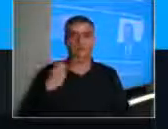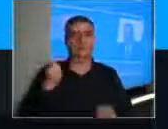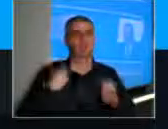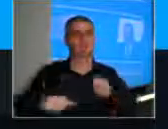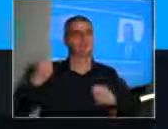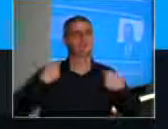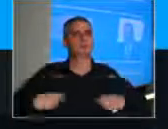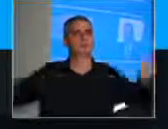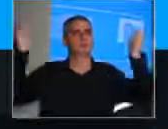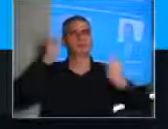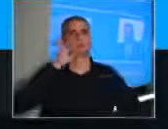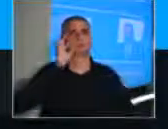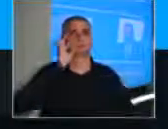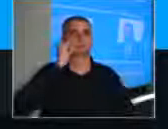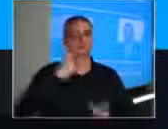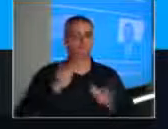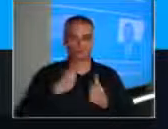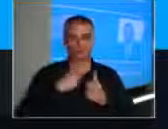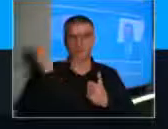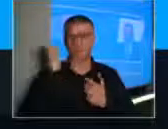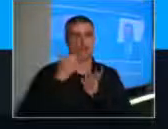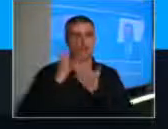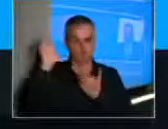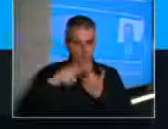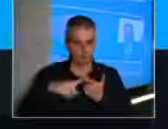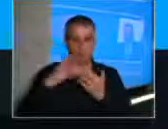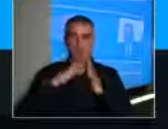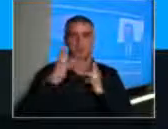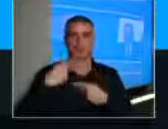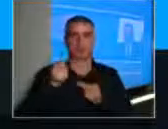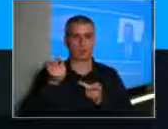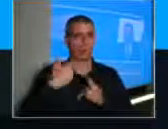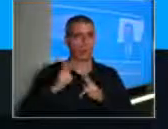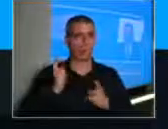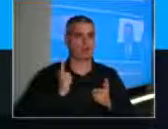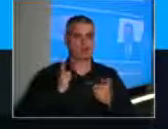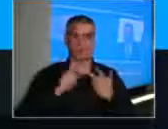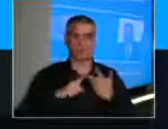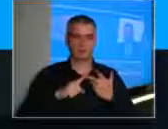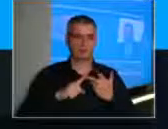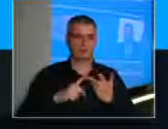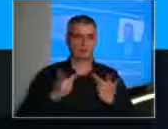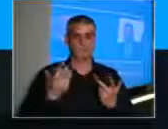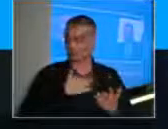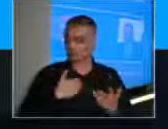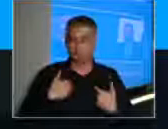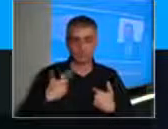הלגליזציה לסמים, הביטוח לאומי מיותר, בתי חולים רק פרטיים,